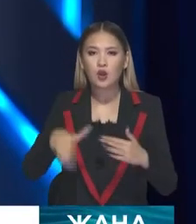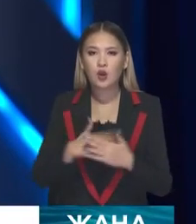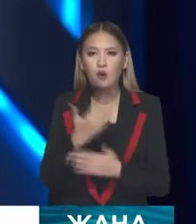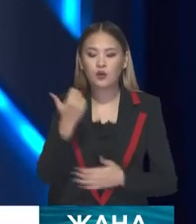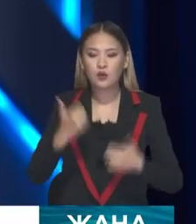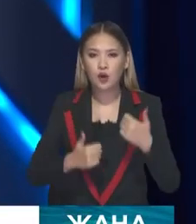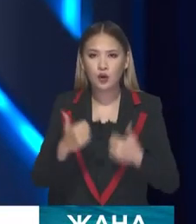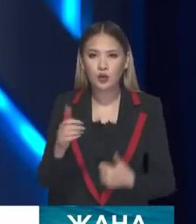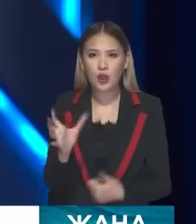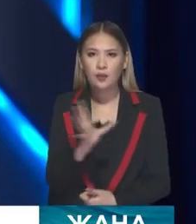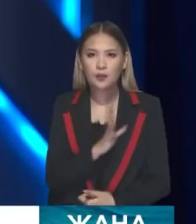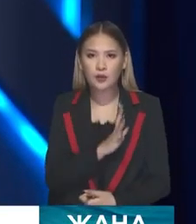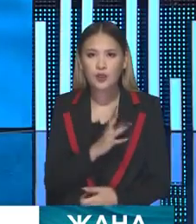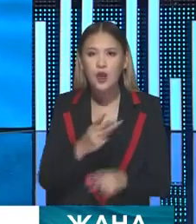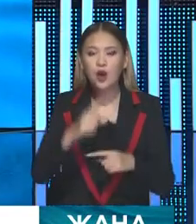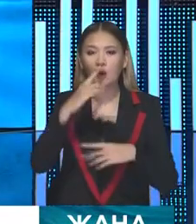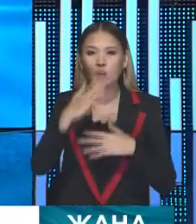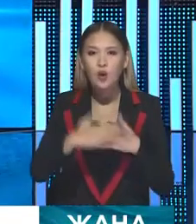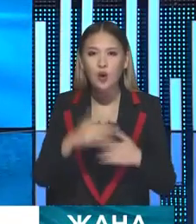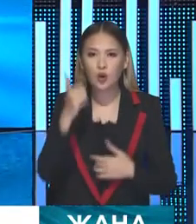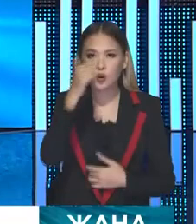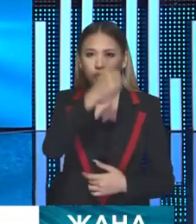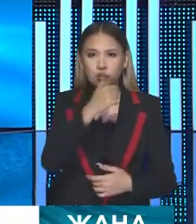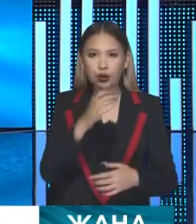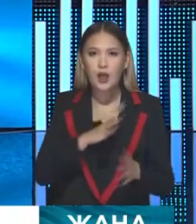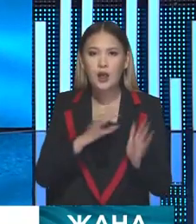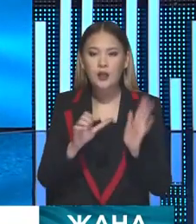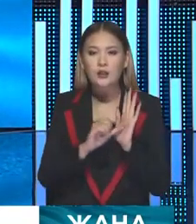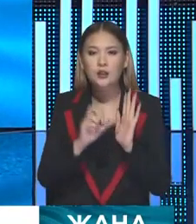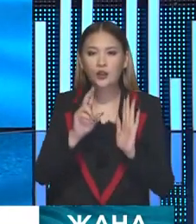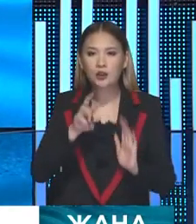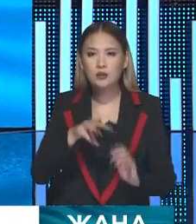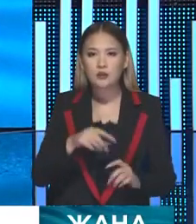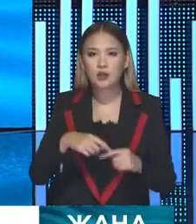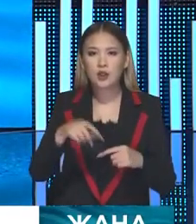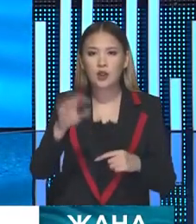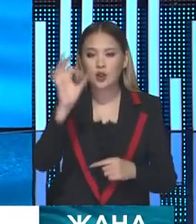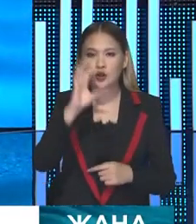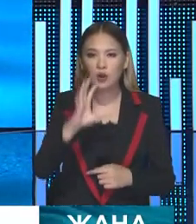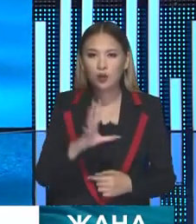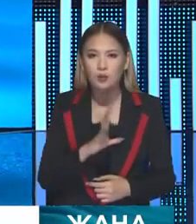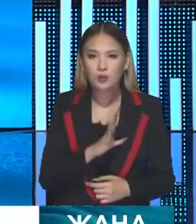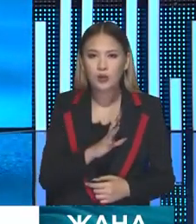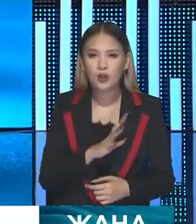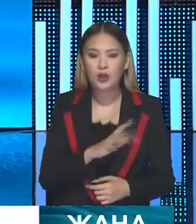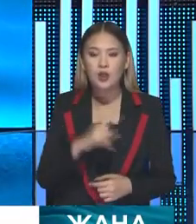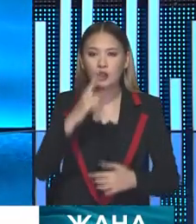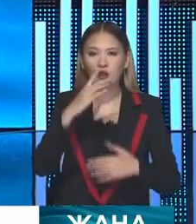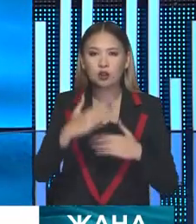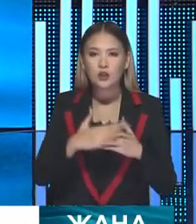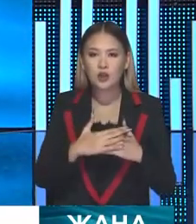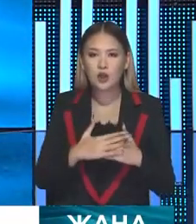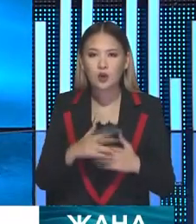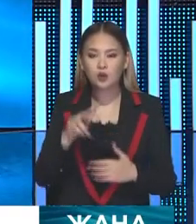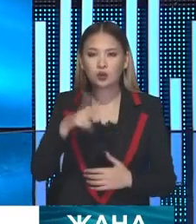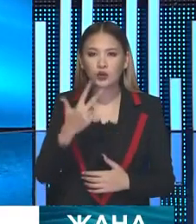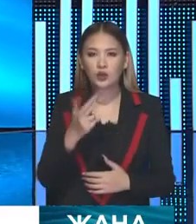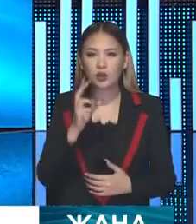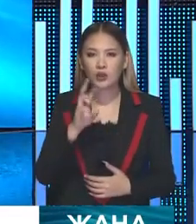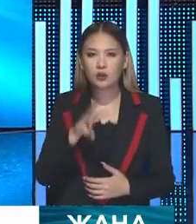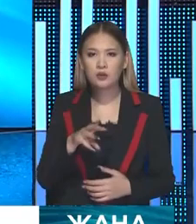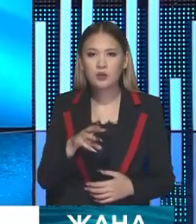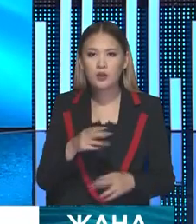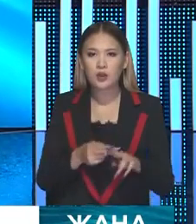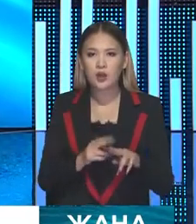өткізілді. Биылғы жылы 6 шақырым бітіреміз, келесі жылы аяқтаймыз деп отырып жүрді. Бұл учаскеде жаңағы ашық жайдағы 33 шақырым. Жамбыл